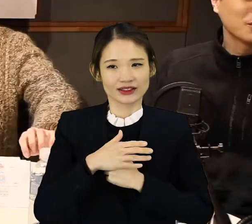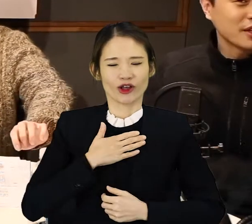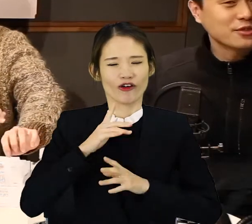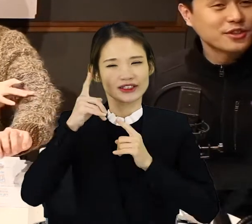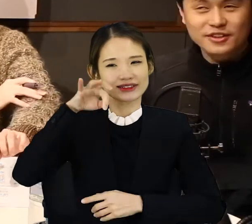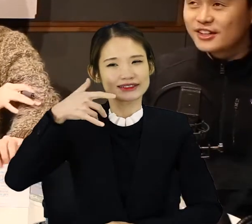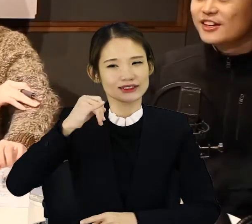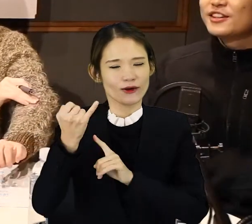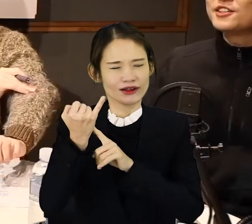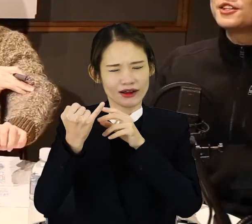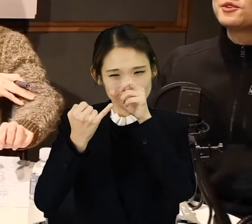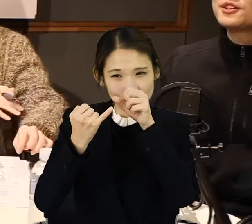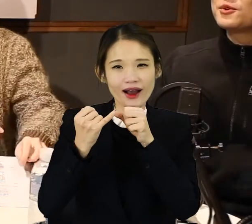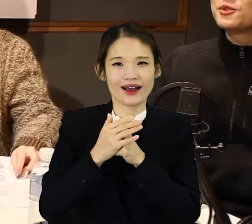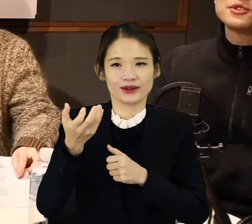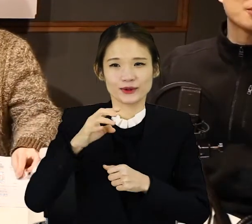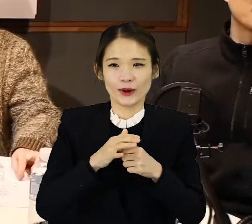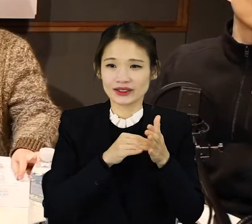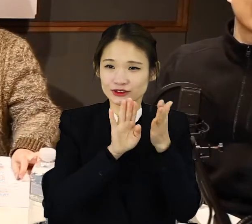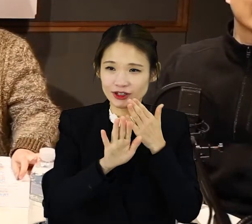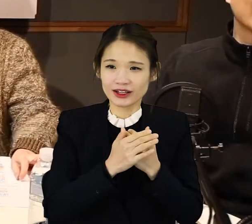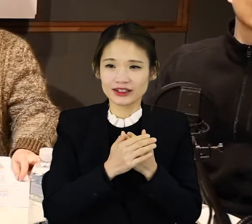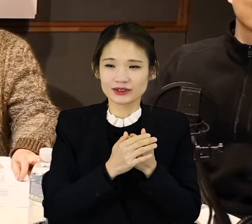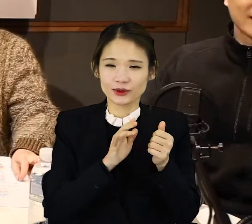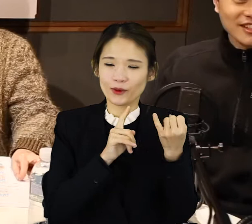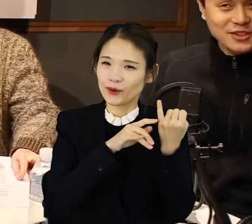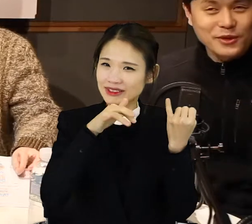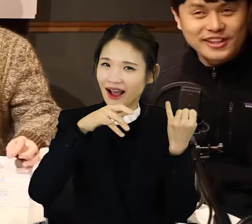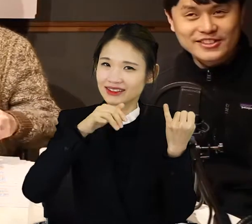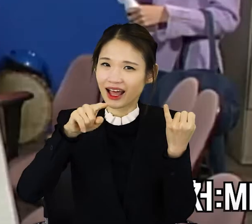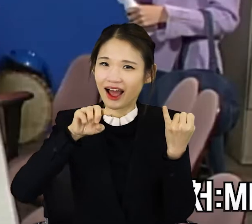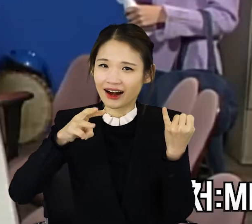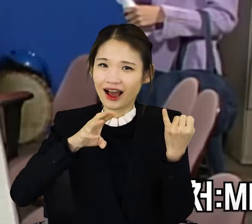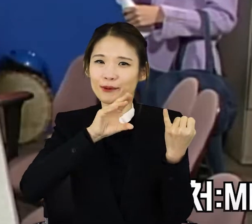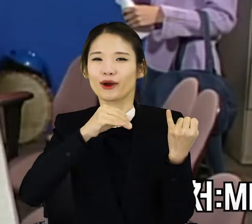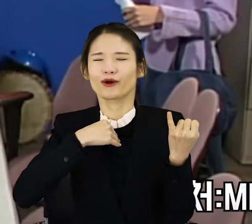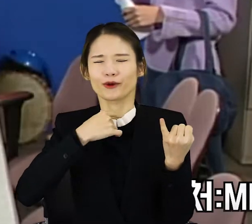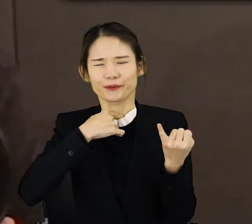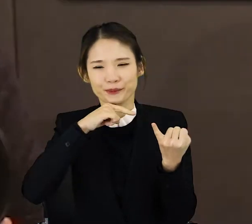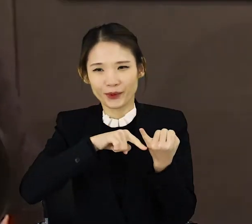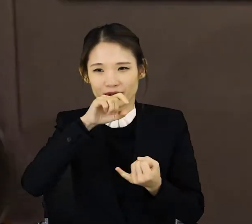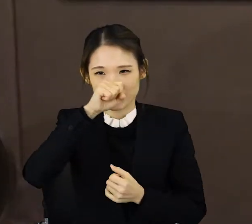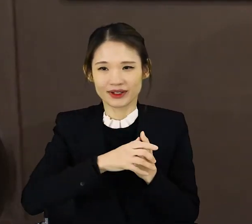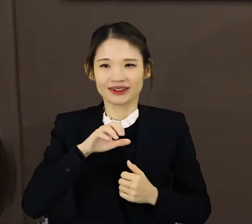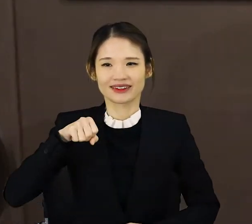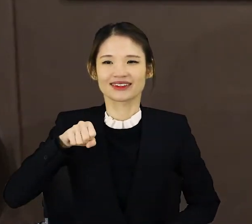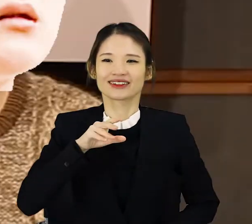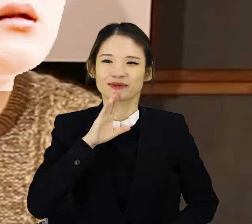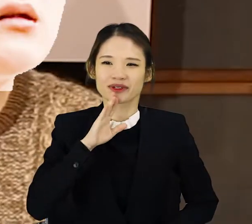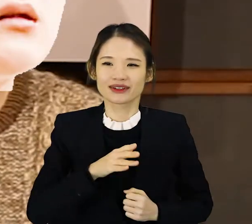씨 참 좋아했고 그 이후에 또 우리 논스톱에서 또 장나라 씨도 제가 굉장히 좋아했어. 이럴 수.